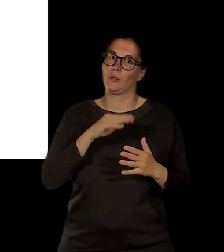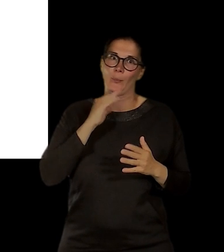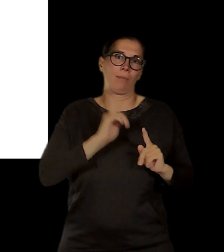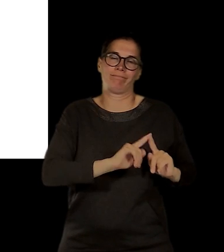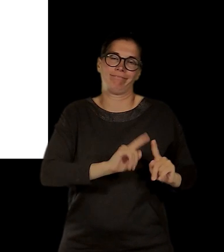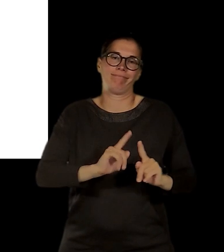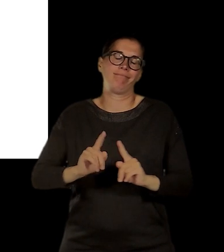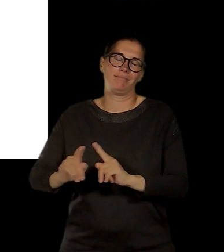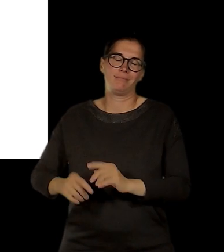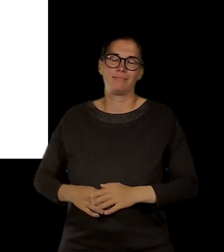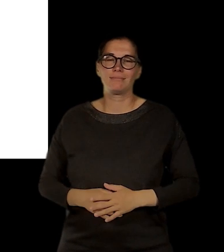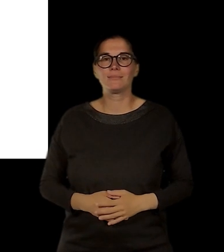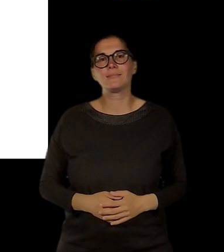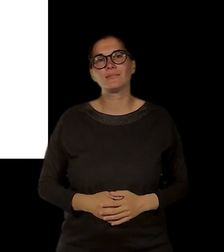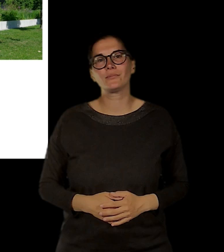nespočet.